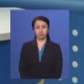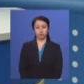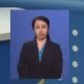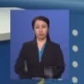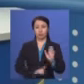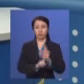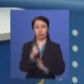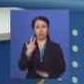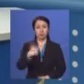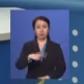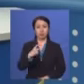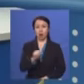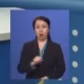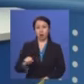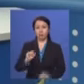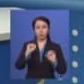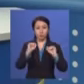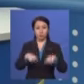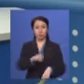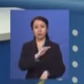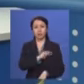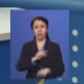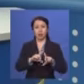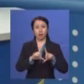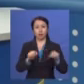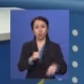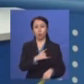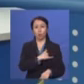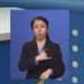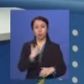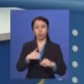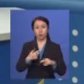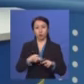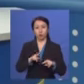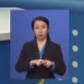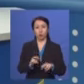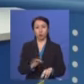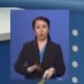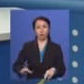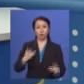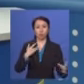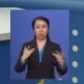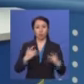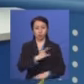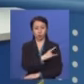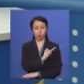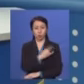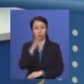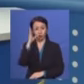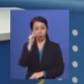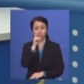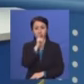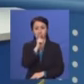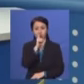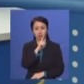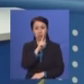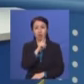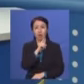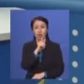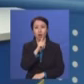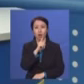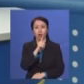С 31 августа разрешена деятельность объектам культуры, среди которых областной театр кукол. Вечерние сказки, анимация